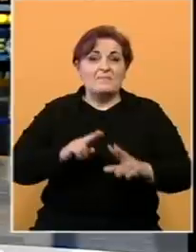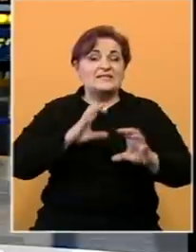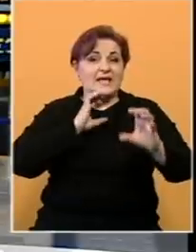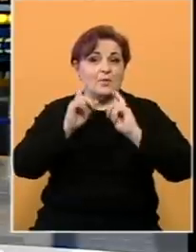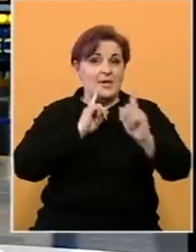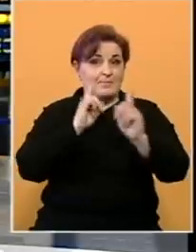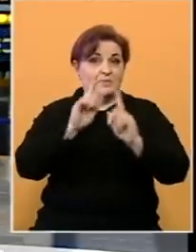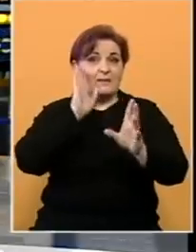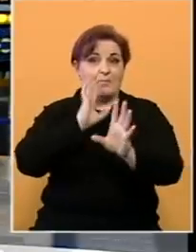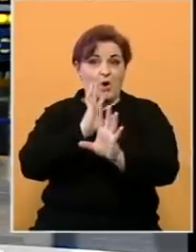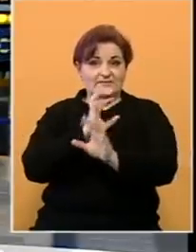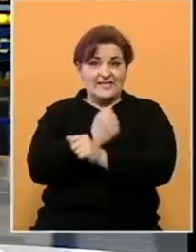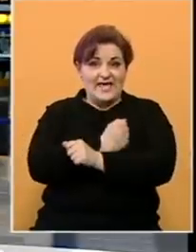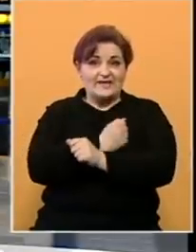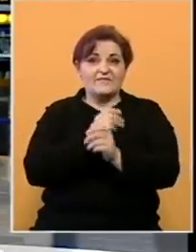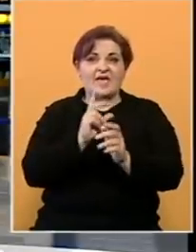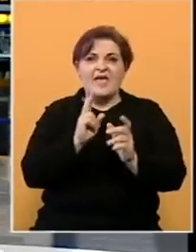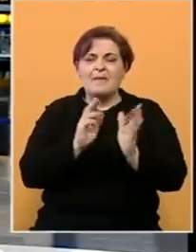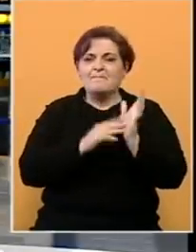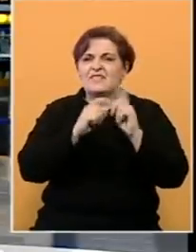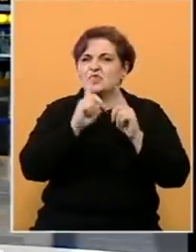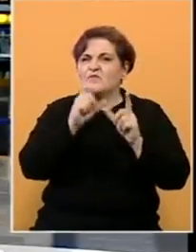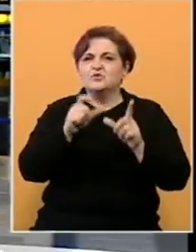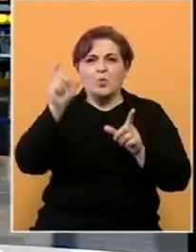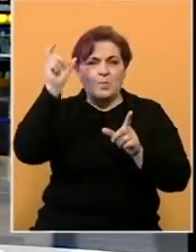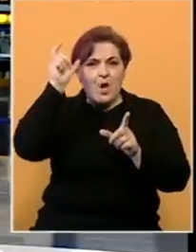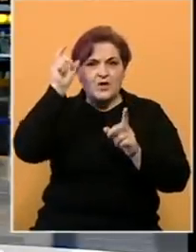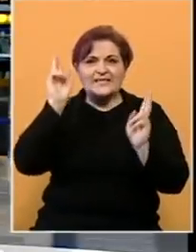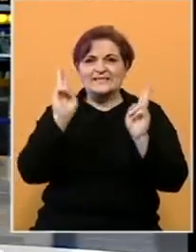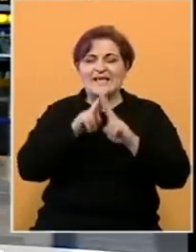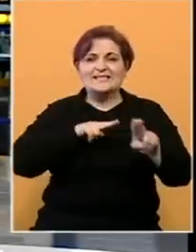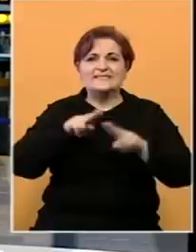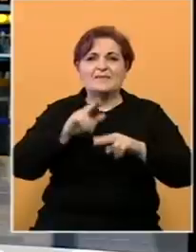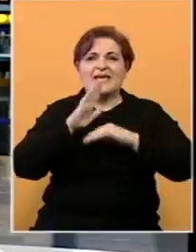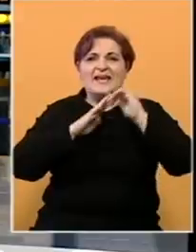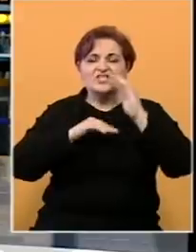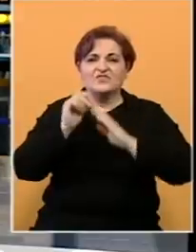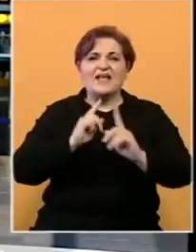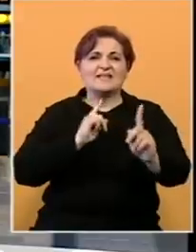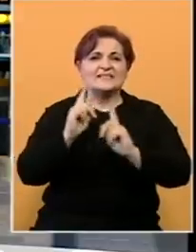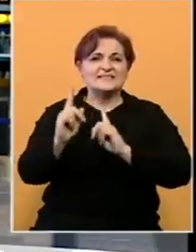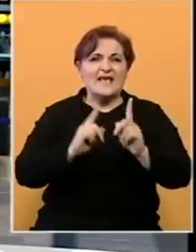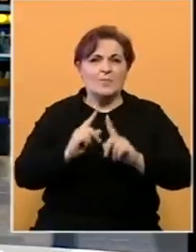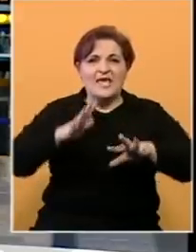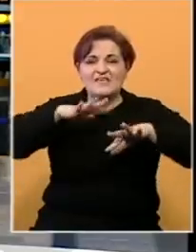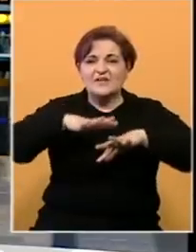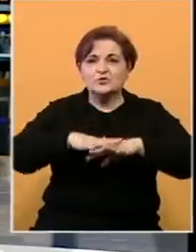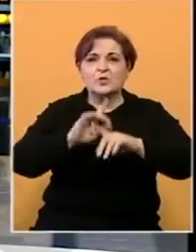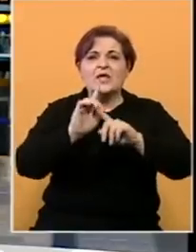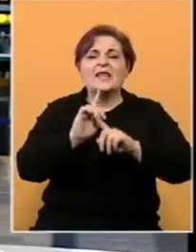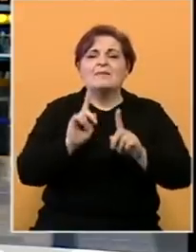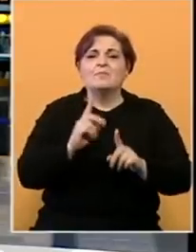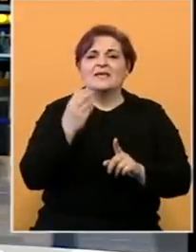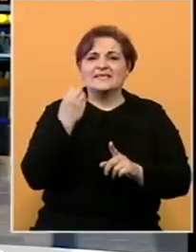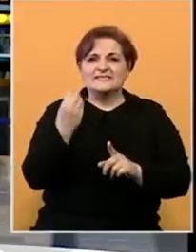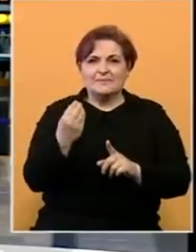Ministar komunikacija i prometa Bosne i Hercegovine Vojin Mitrović u Beogradu se sastao sa ministrom građevinarstva, saobraćaja i